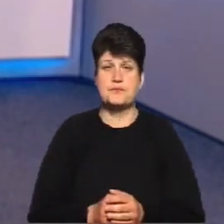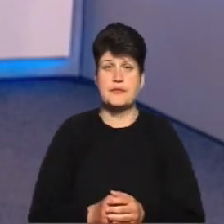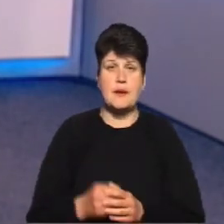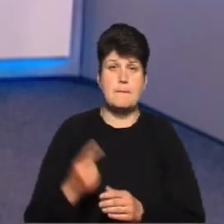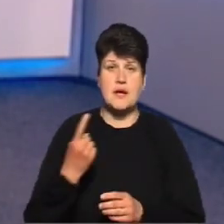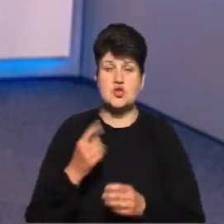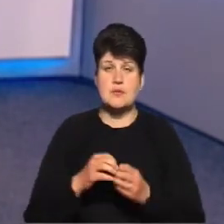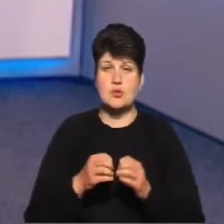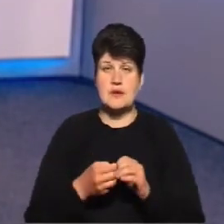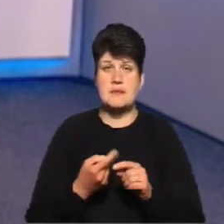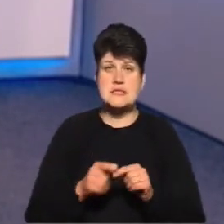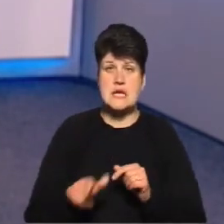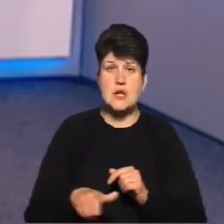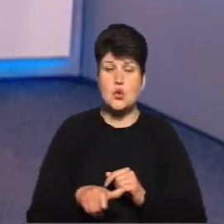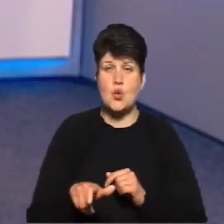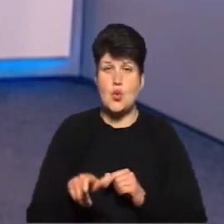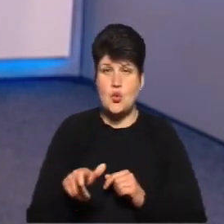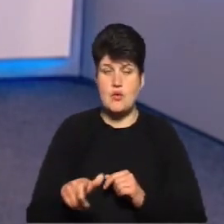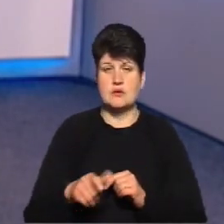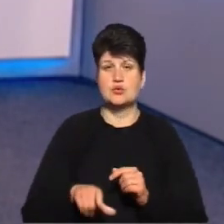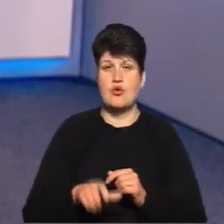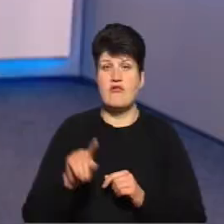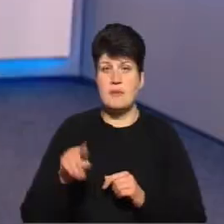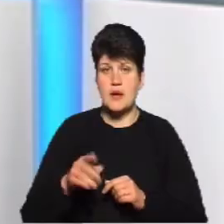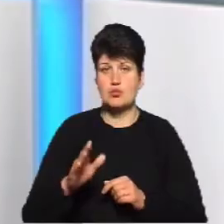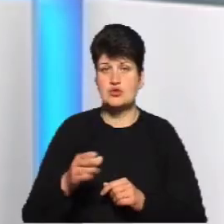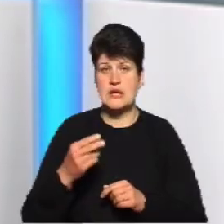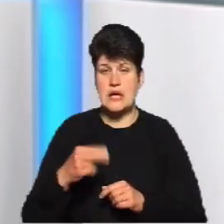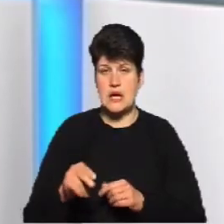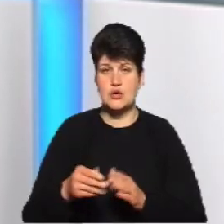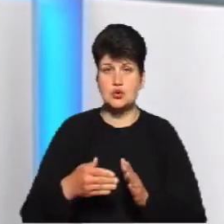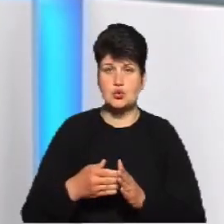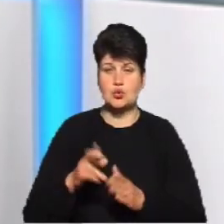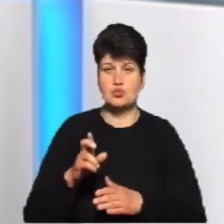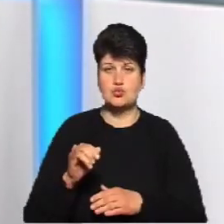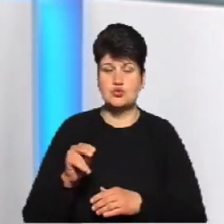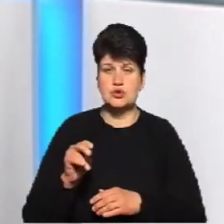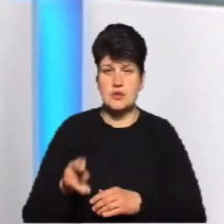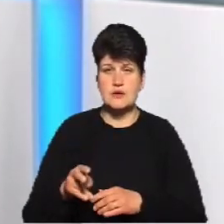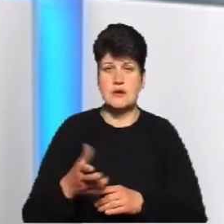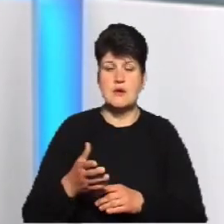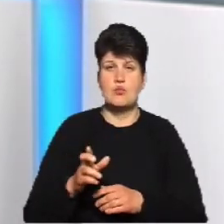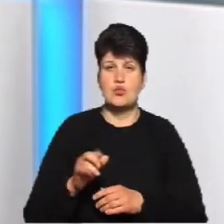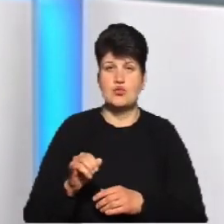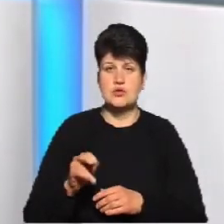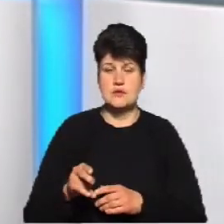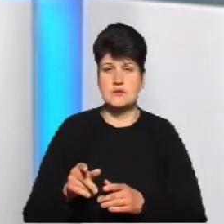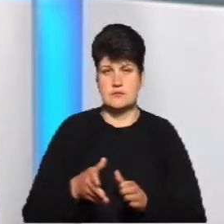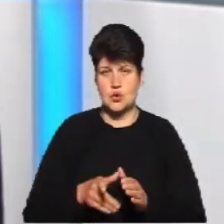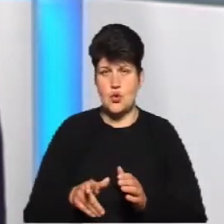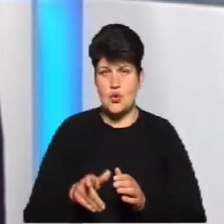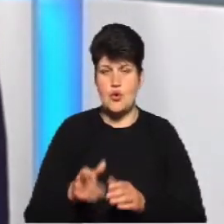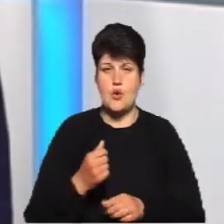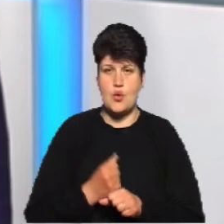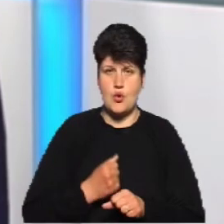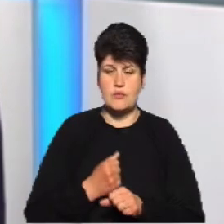напевно, що дороги. Дороги вимагають бути кращими. До самого Бучача і до самого Бучача вже дороги цього року робиться дорога, це